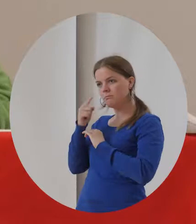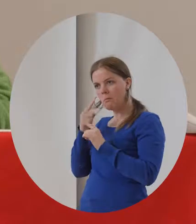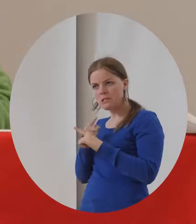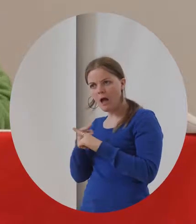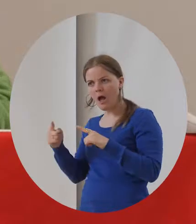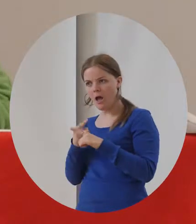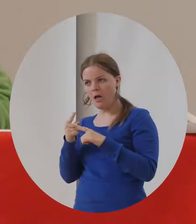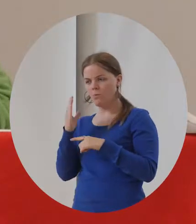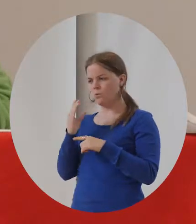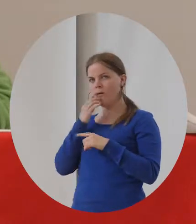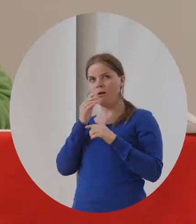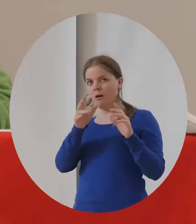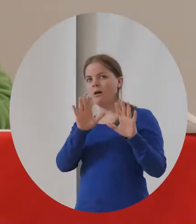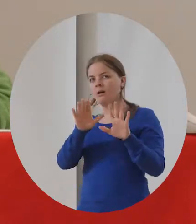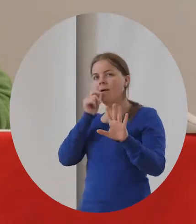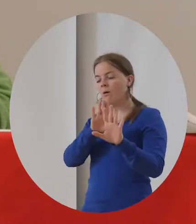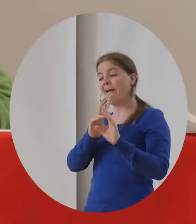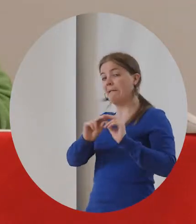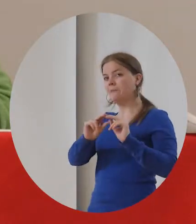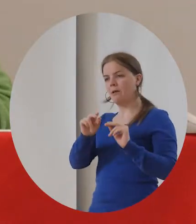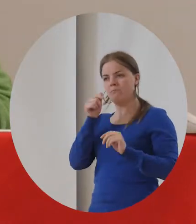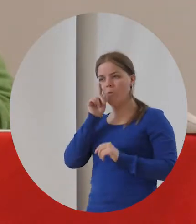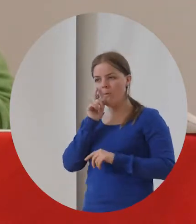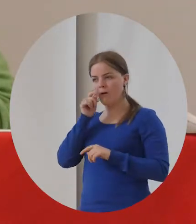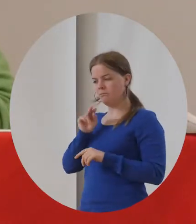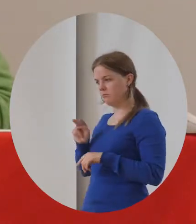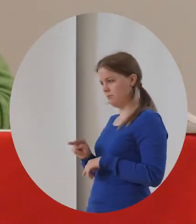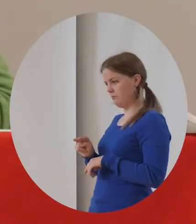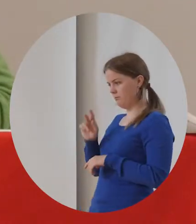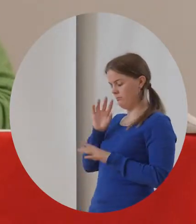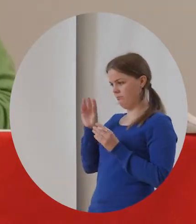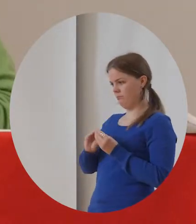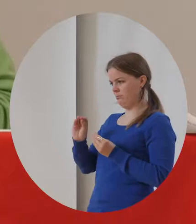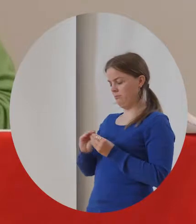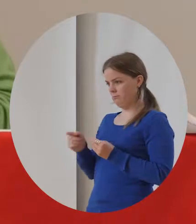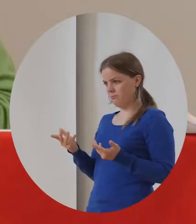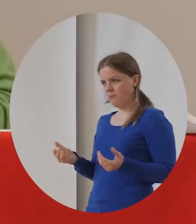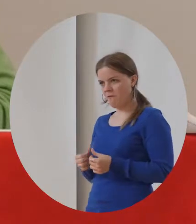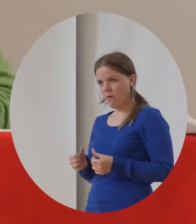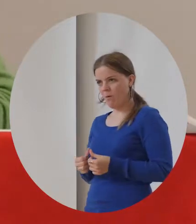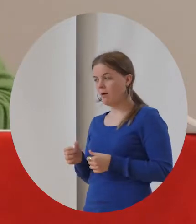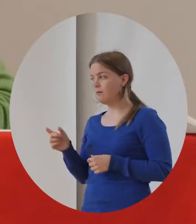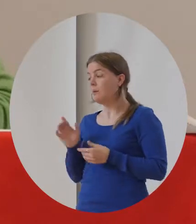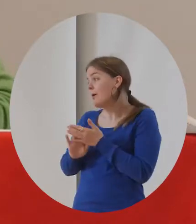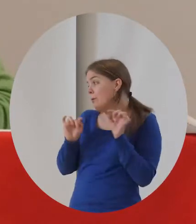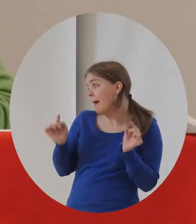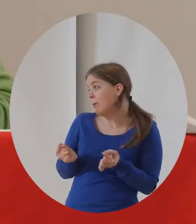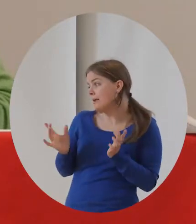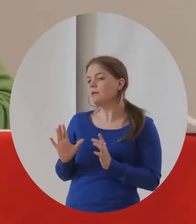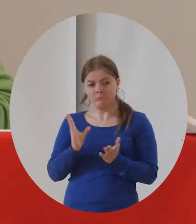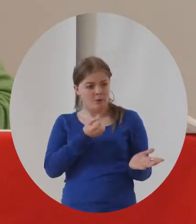demande des explications pour des parents qui se demandent ce qui se passe. Voilà. Enfin, c'était une parenthèse. Non, mais c'est très bien, du coup, tu as dit plein de